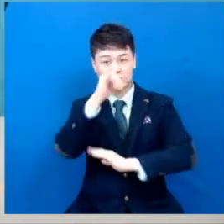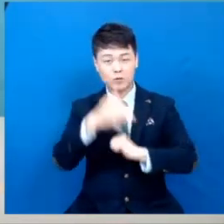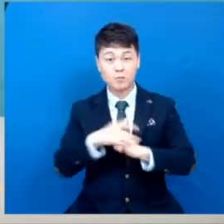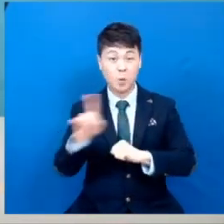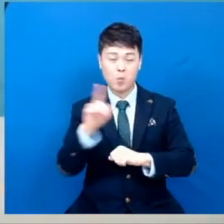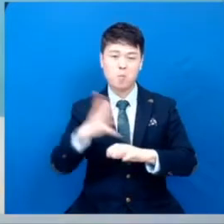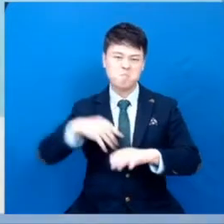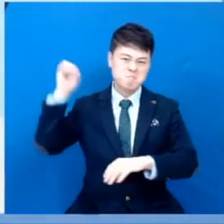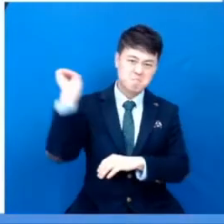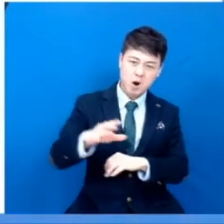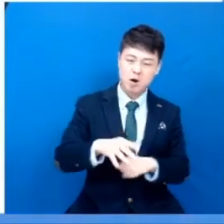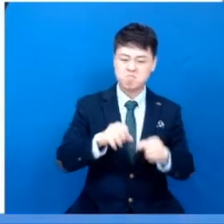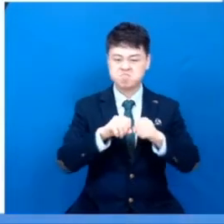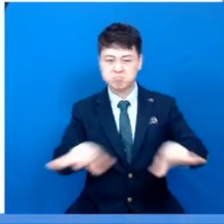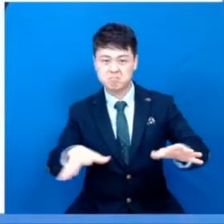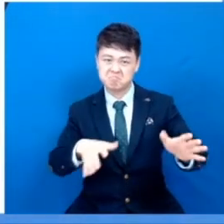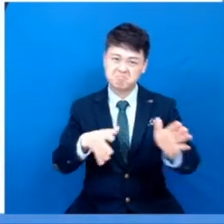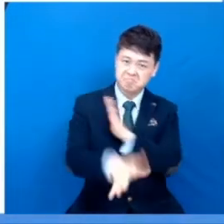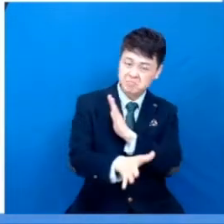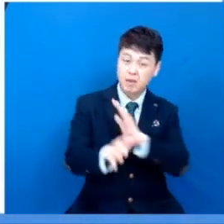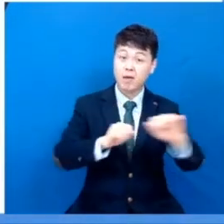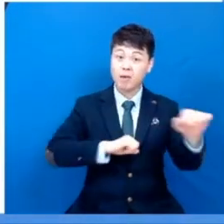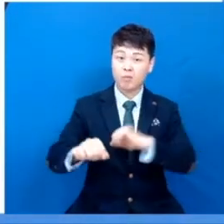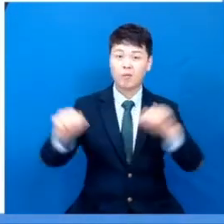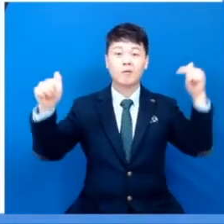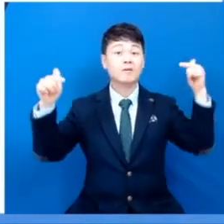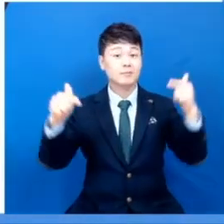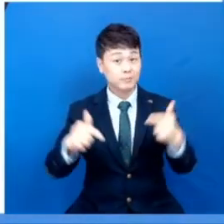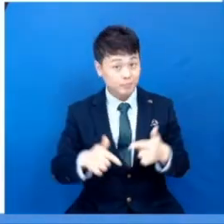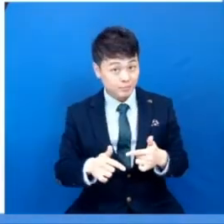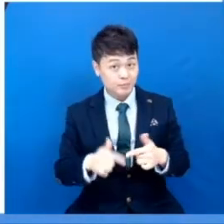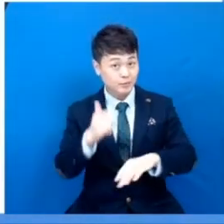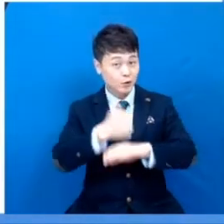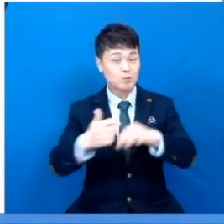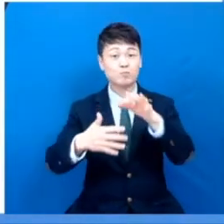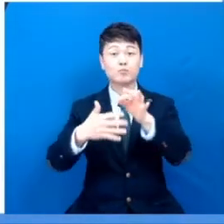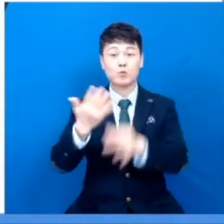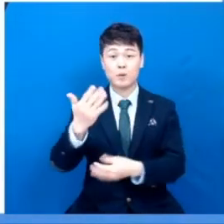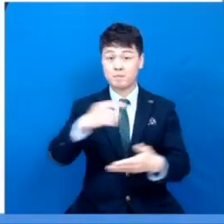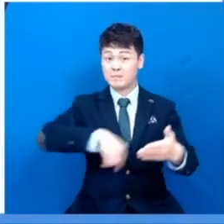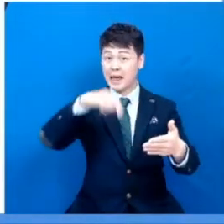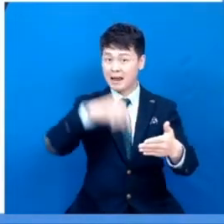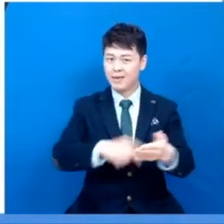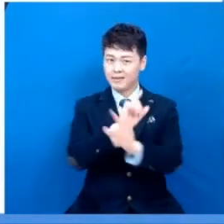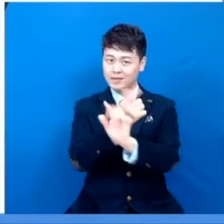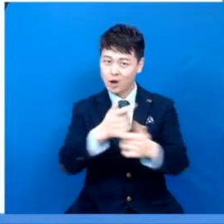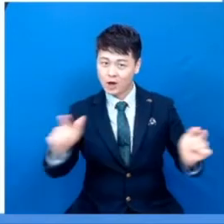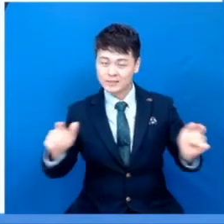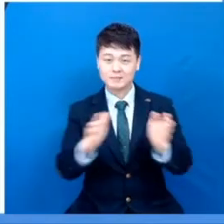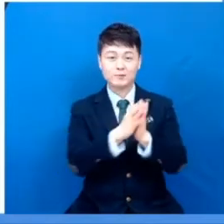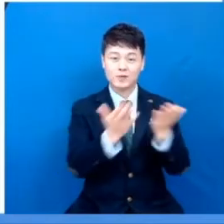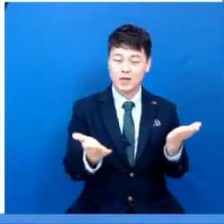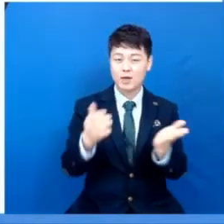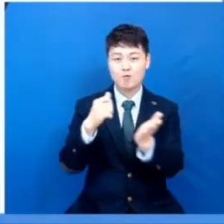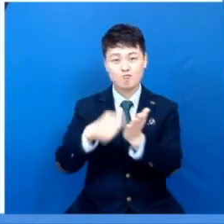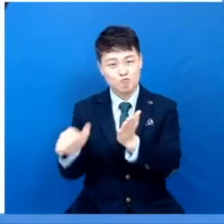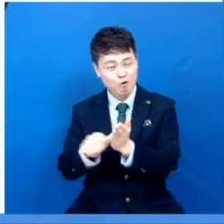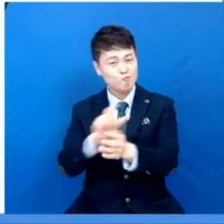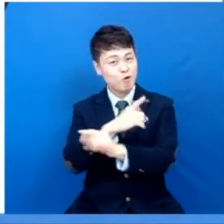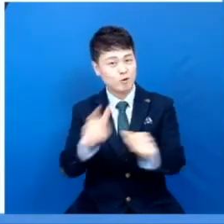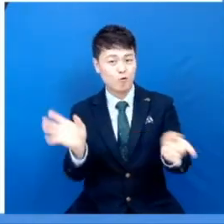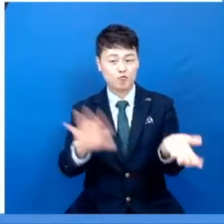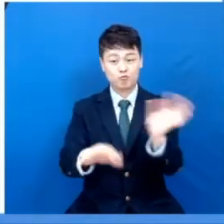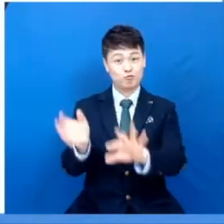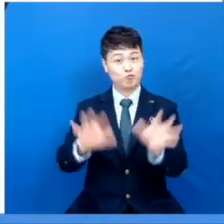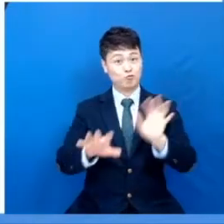물건을 파손하는 도전적 행동이 감소되어 프로그램 시일 내에 다양한 교제의 교구를 구비할 수 있게